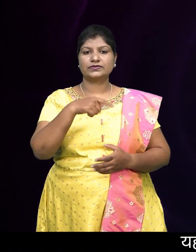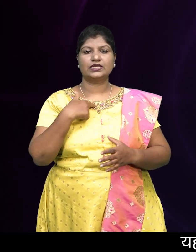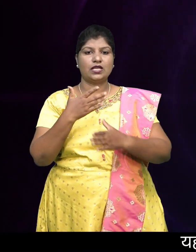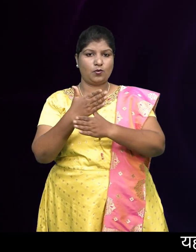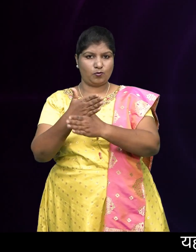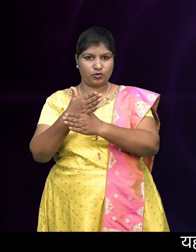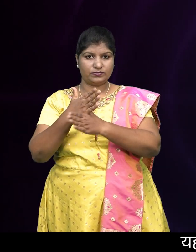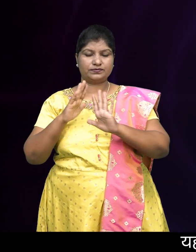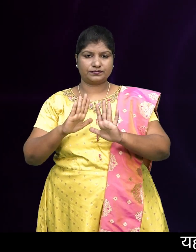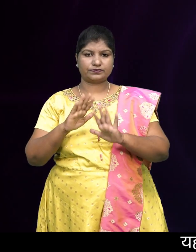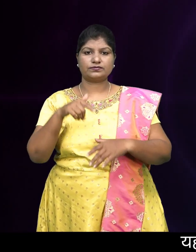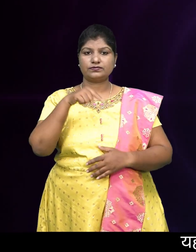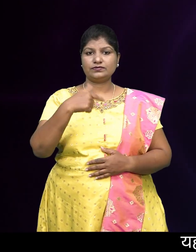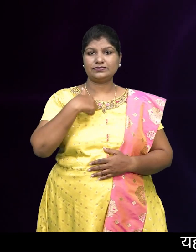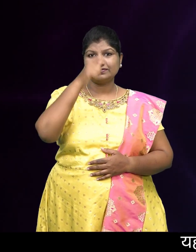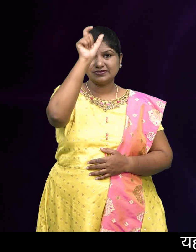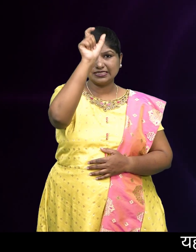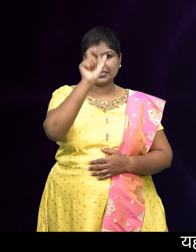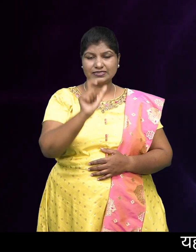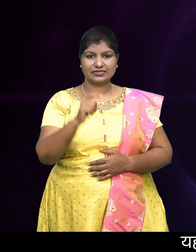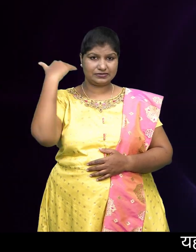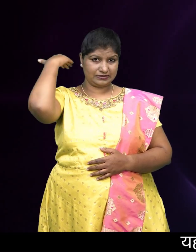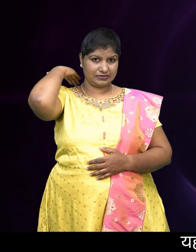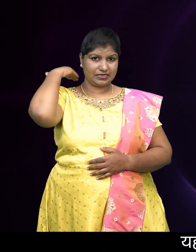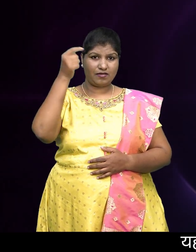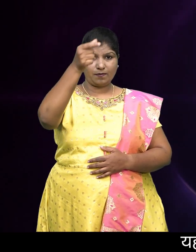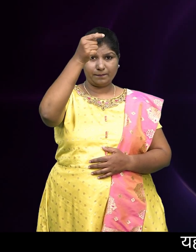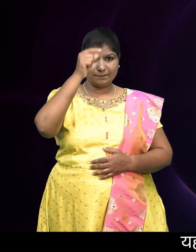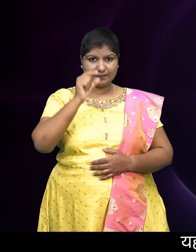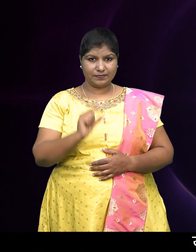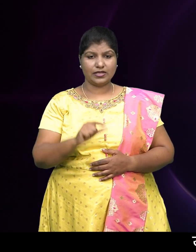यह रीढ़ की हड्डी की रक्षा करता है।